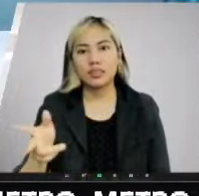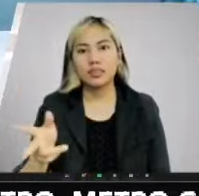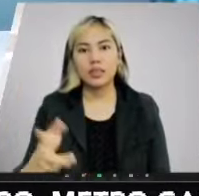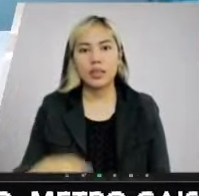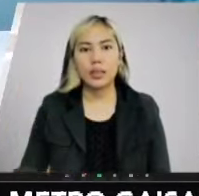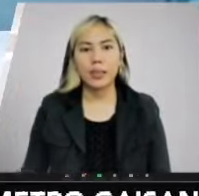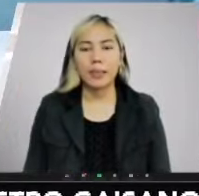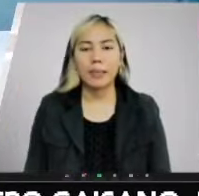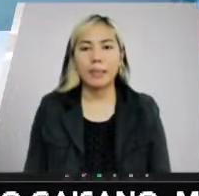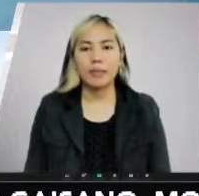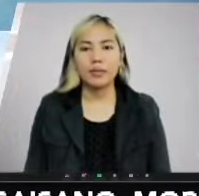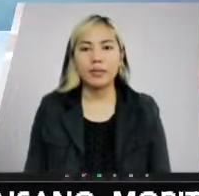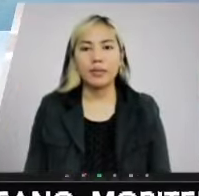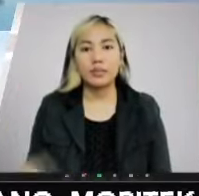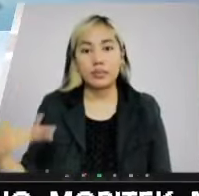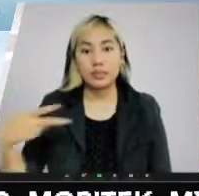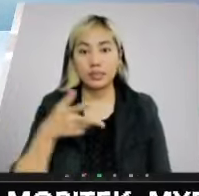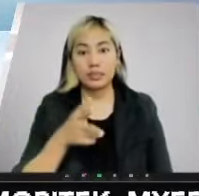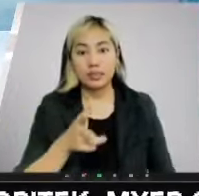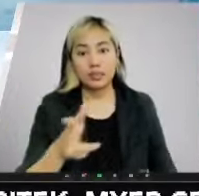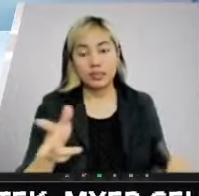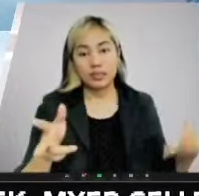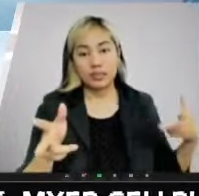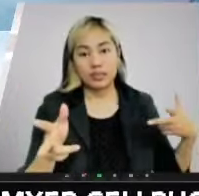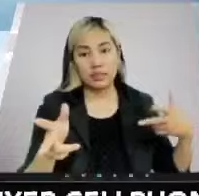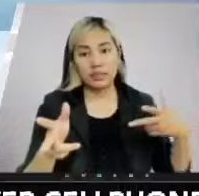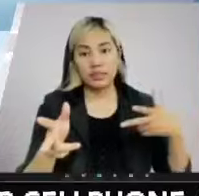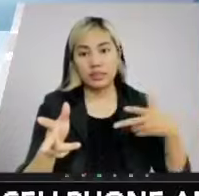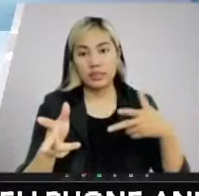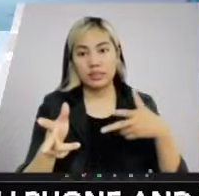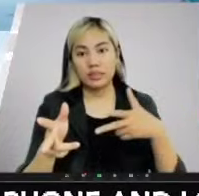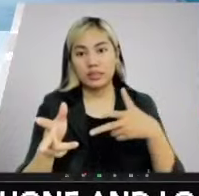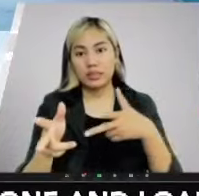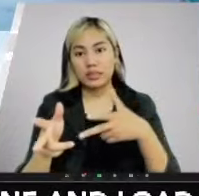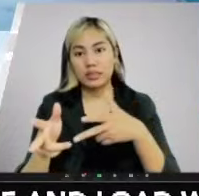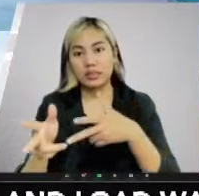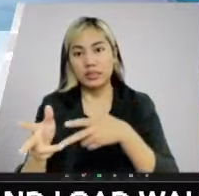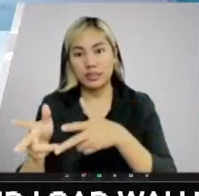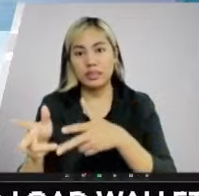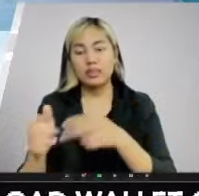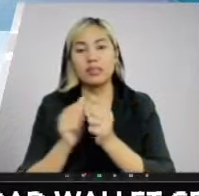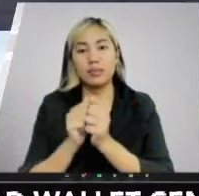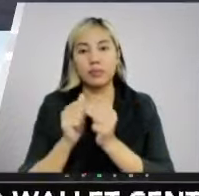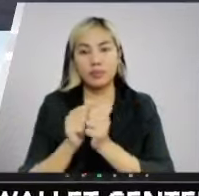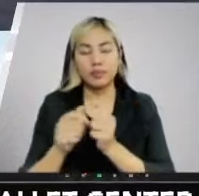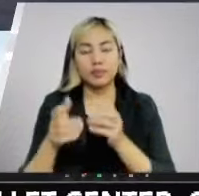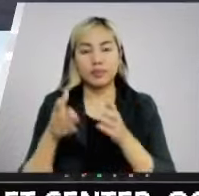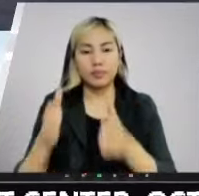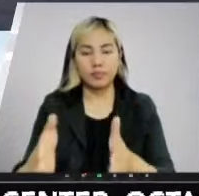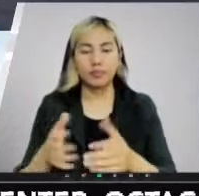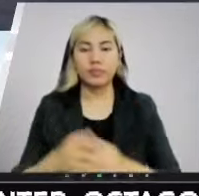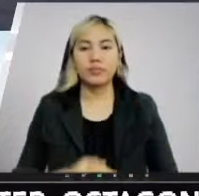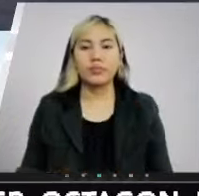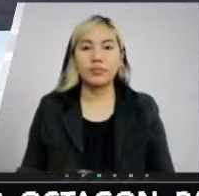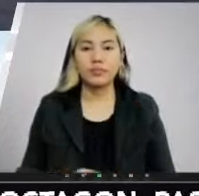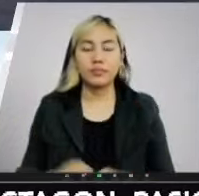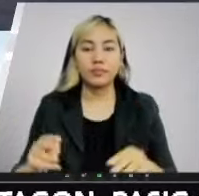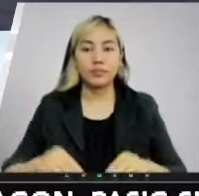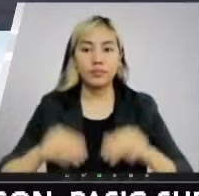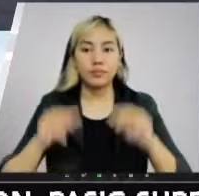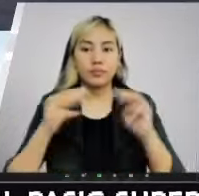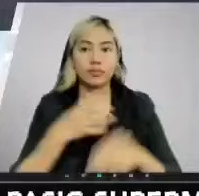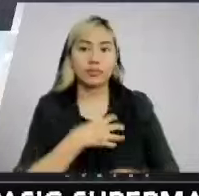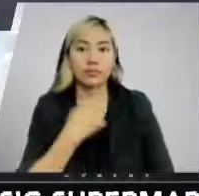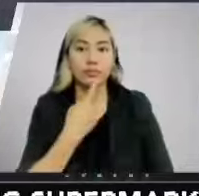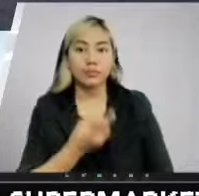ang police mobile hanggang sa makikitang nagkasabay na sila sa kalsada. Paliwanag ng Longos Malabon Police, rumiresponde sila noon sa